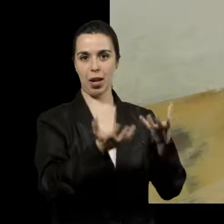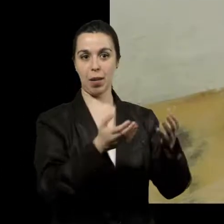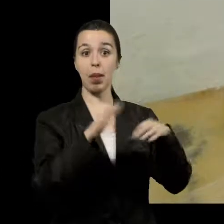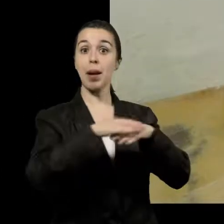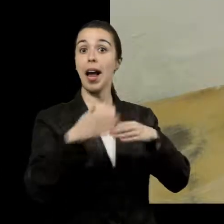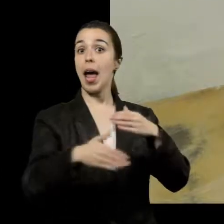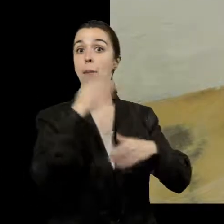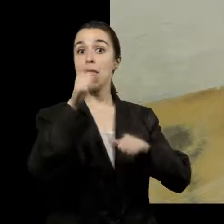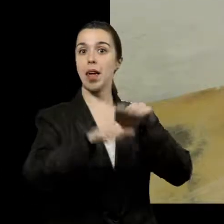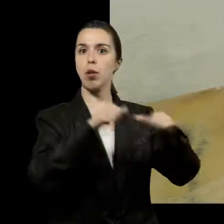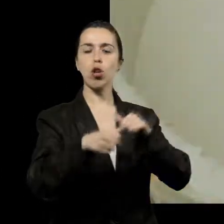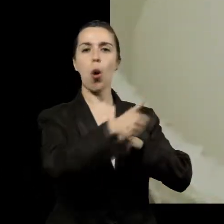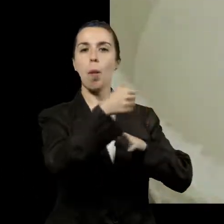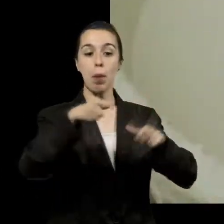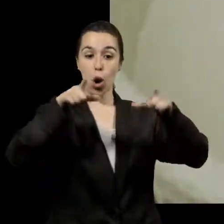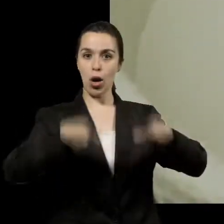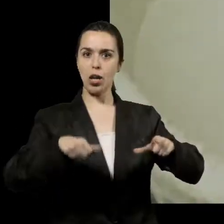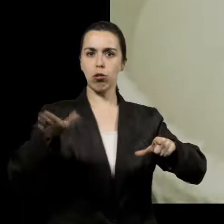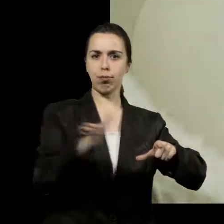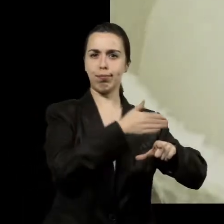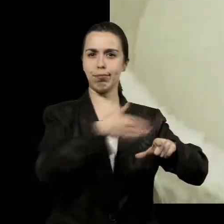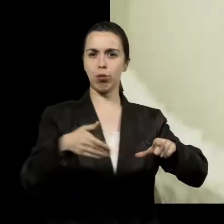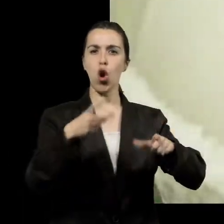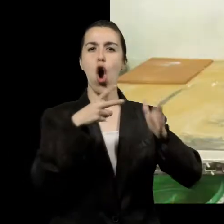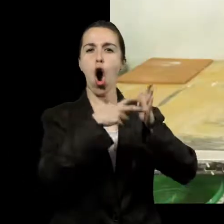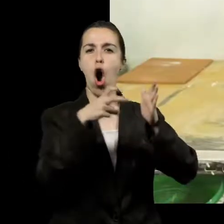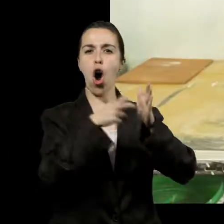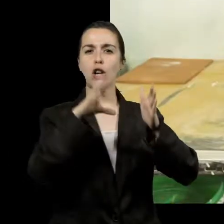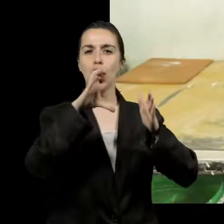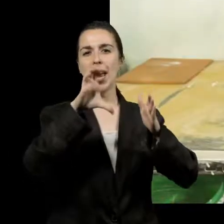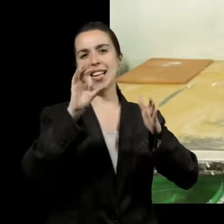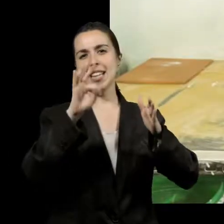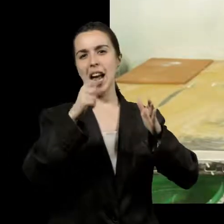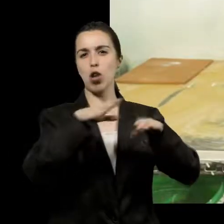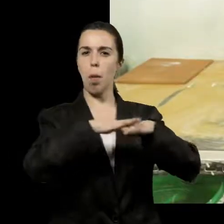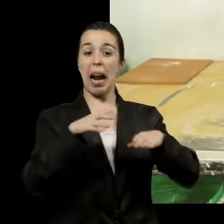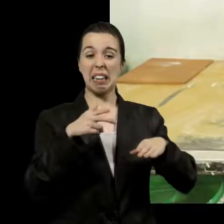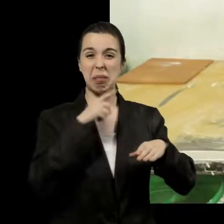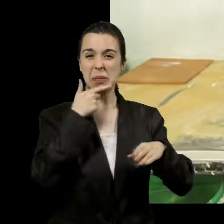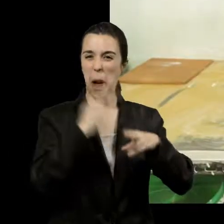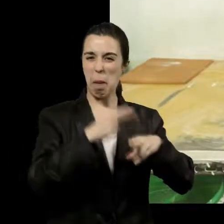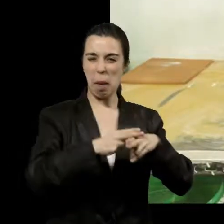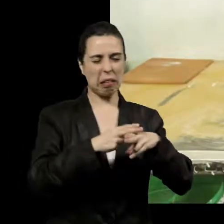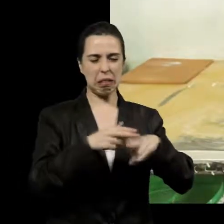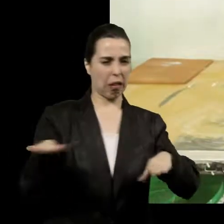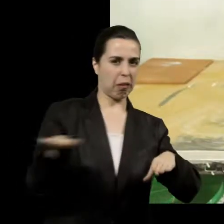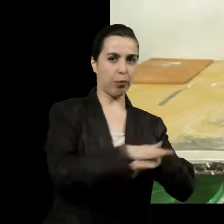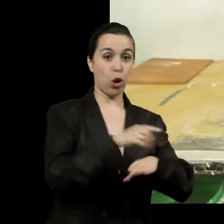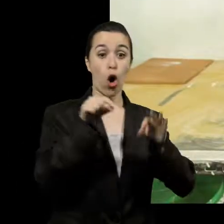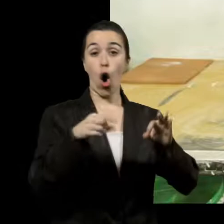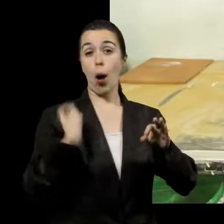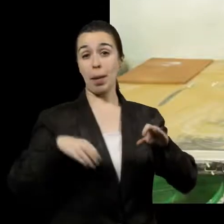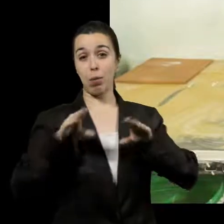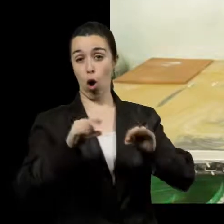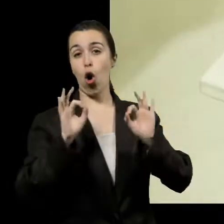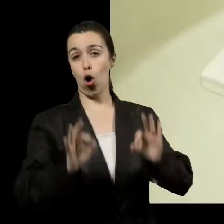Per iniciar el procés, primer calia banyar la rajola amb una base d'òxid d'estany per cobrir el color marró. Avui s'utilitza